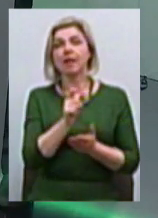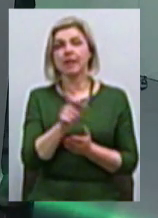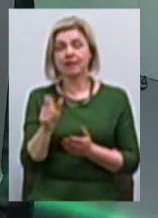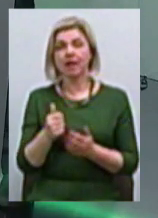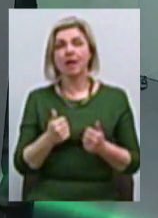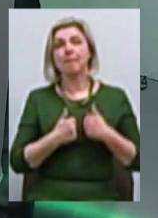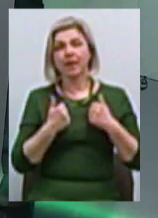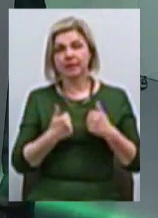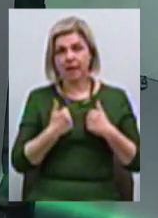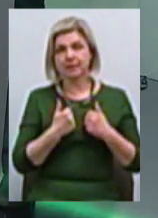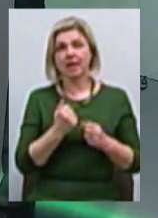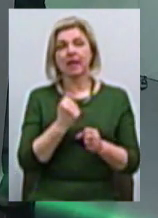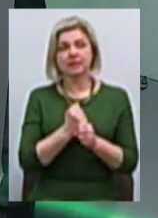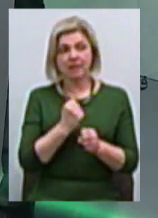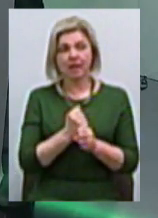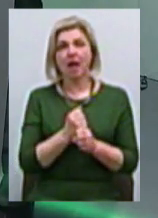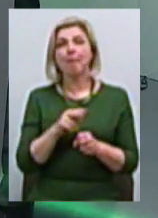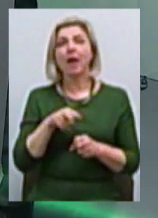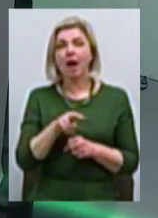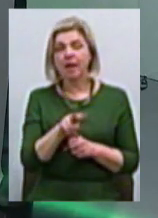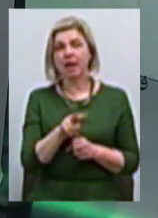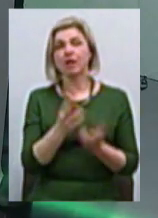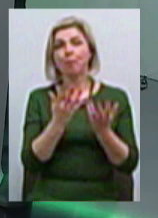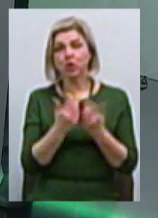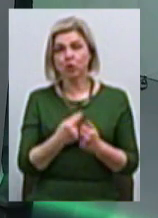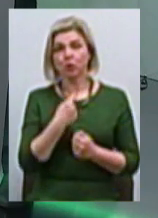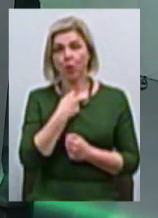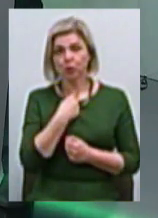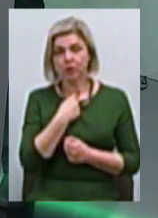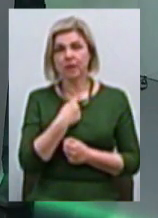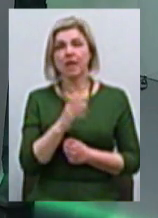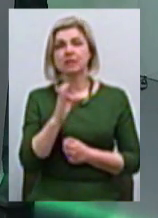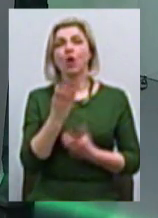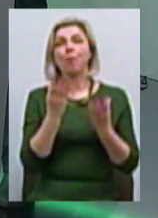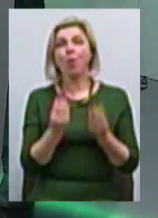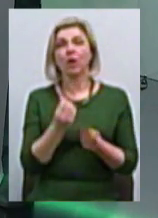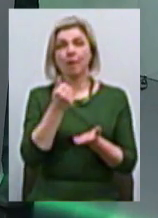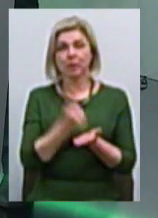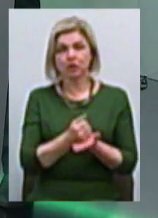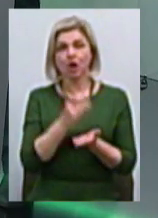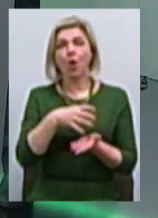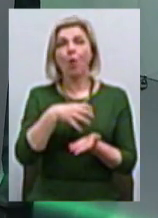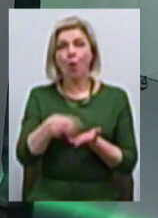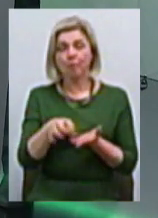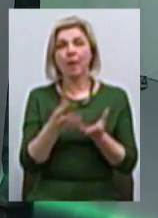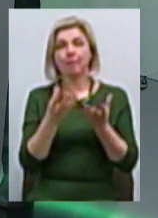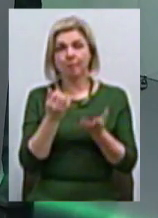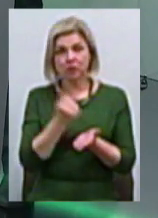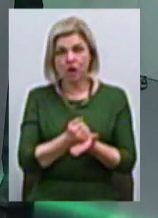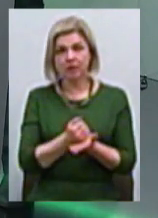запустити паралельні підсчети голосів на основі протоколу з мокрими печатями і копії протоколу з мокрими печатями,